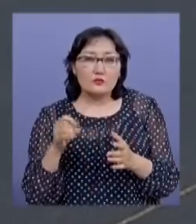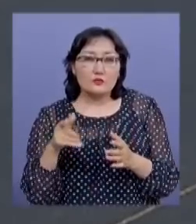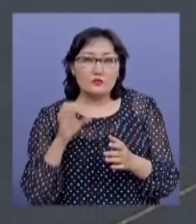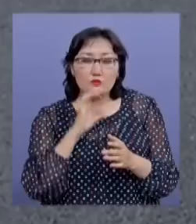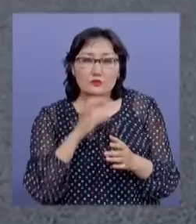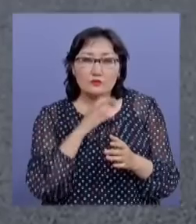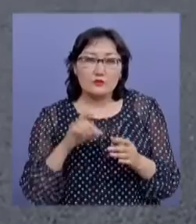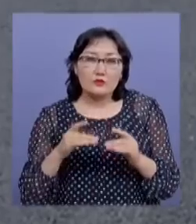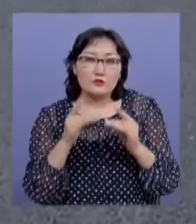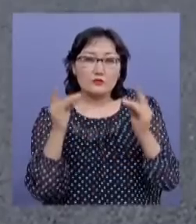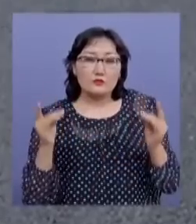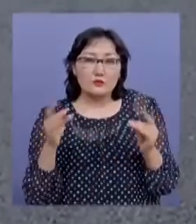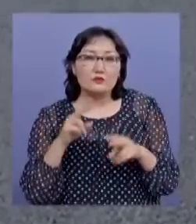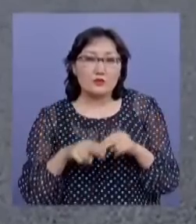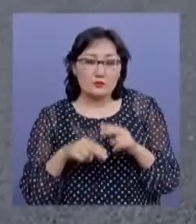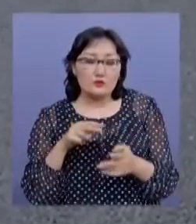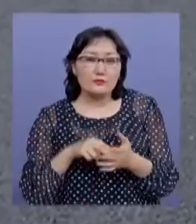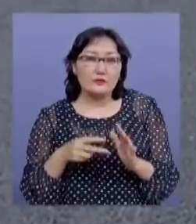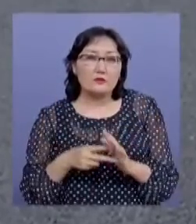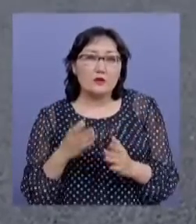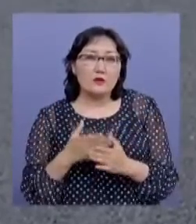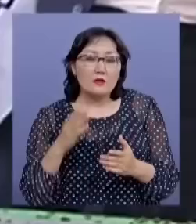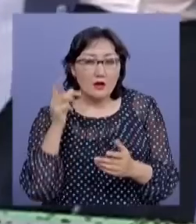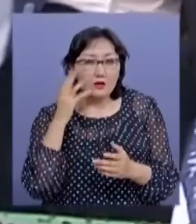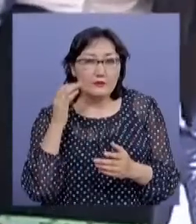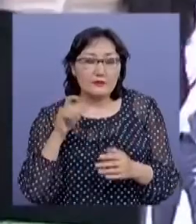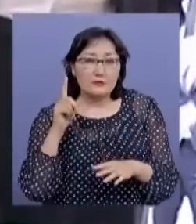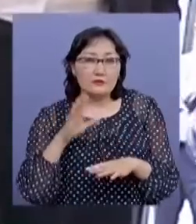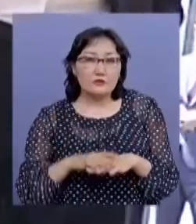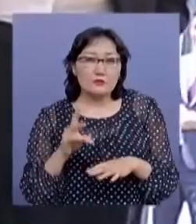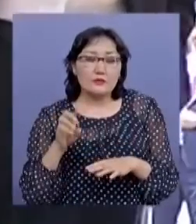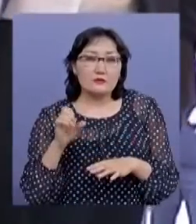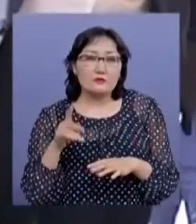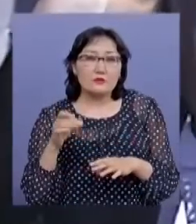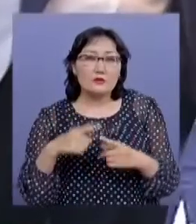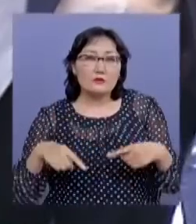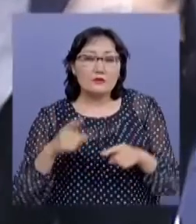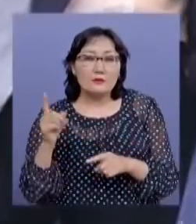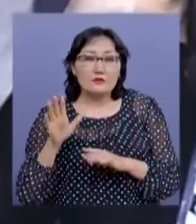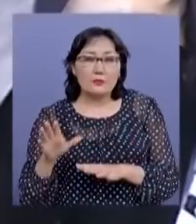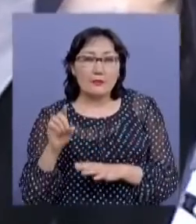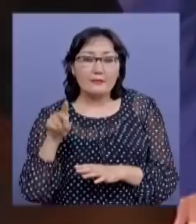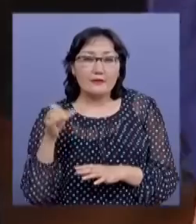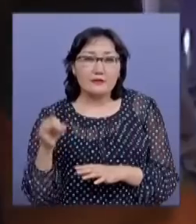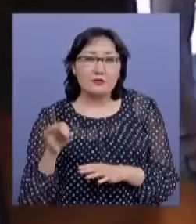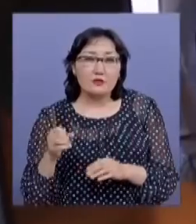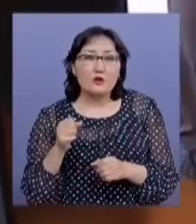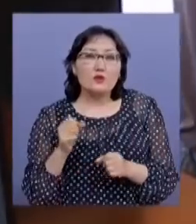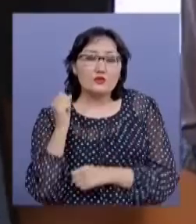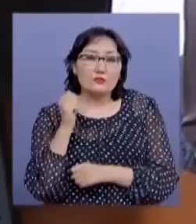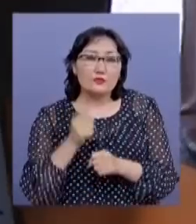байланыстыратын жүргіншілер көпірін салуды жоспарлап отыр. Алматы әкімі Бақытжан Сағынтаев пен Нұр Отан партиясы төрағасының бірінші орынбасары Бауыржан Байбек